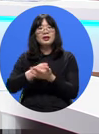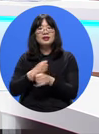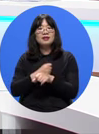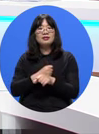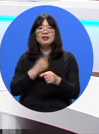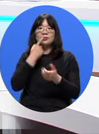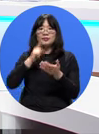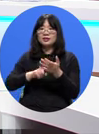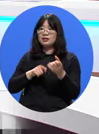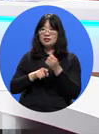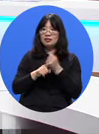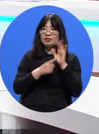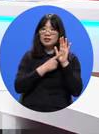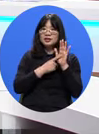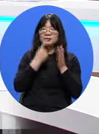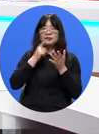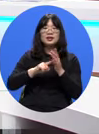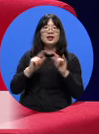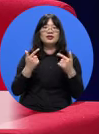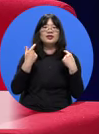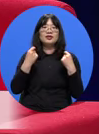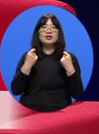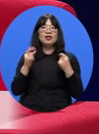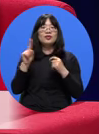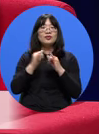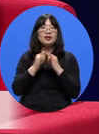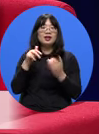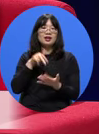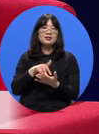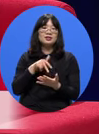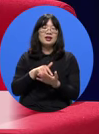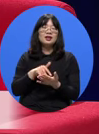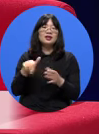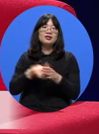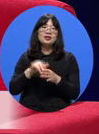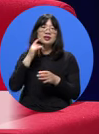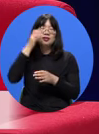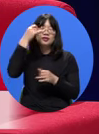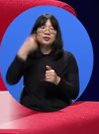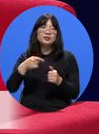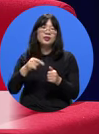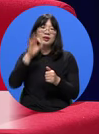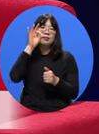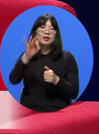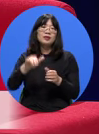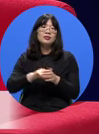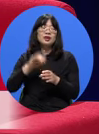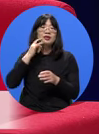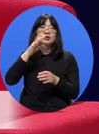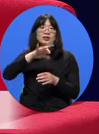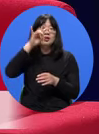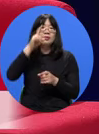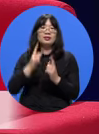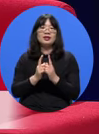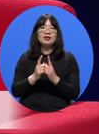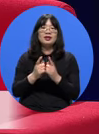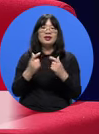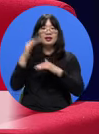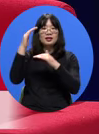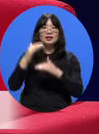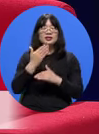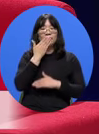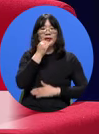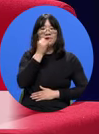쉽게 정의하기 힘들 것 같습니다. 그래서 그렇죠. 어떤 분들 입장에서는 이 문화예술 교육이라는 게 문화예술을 처음으로 만나는 어떤 과정일